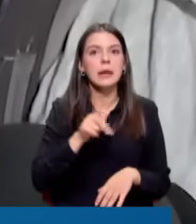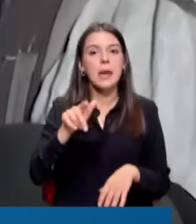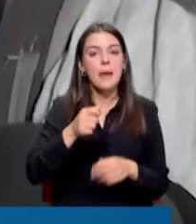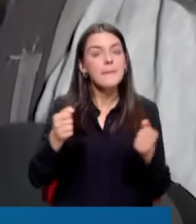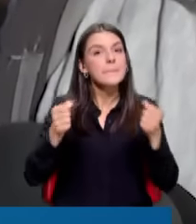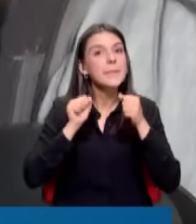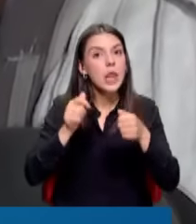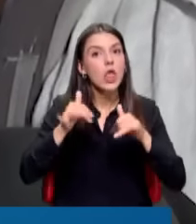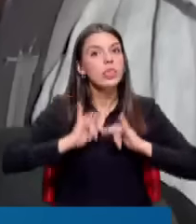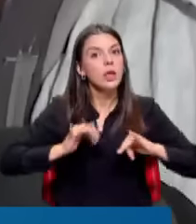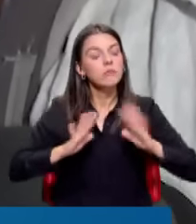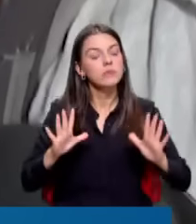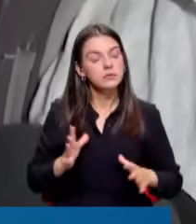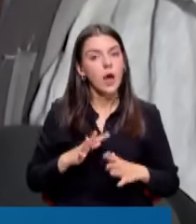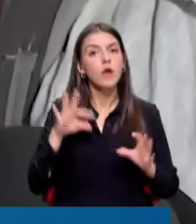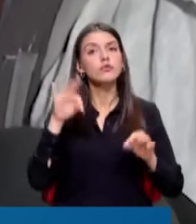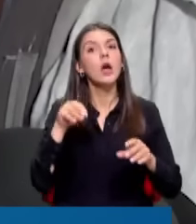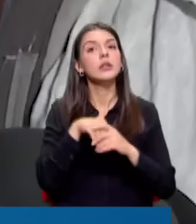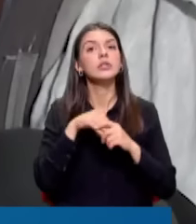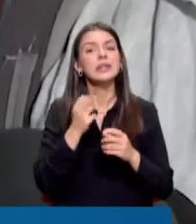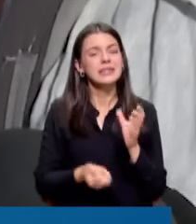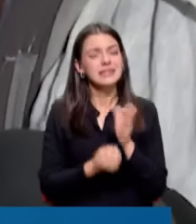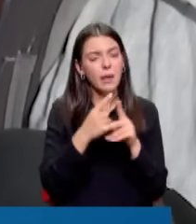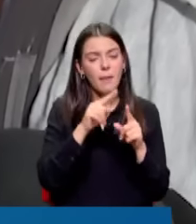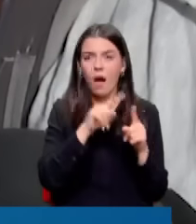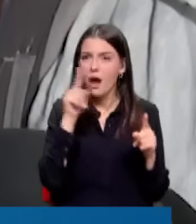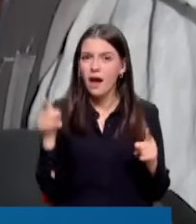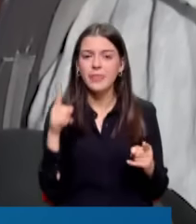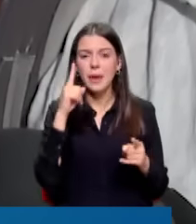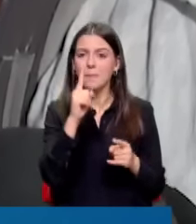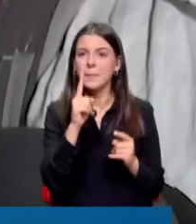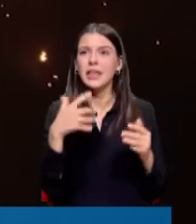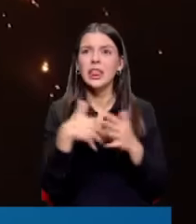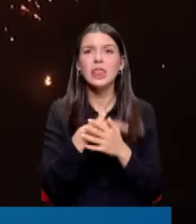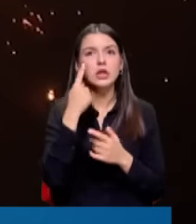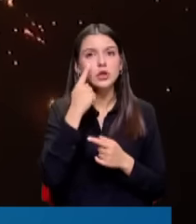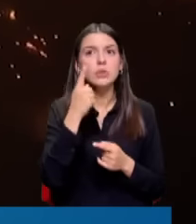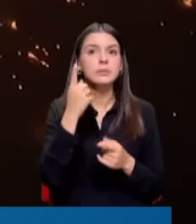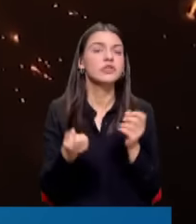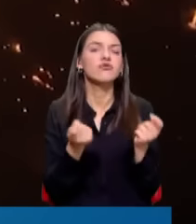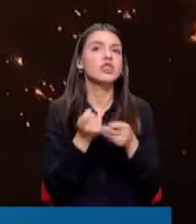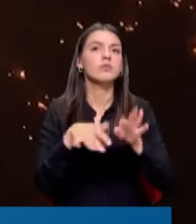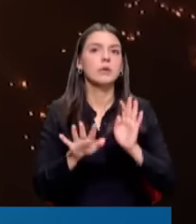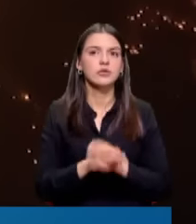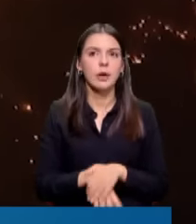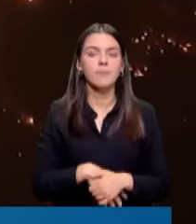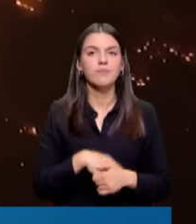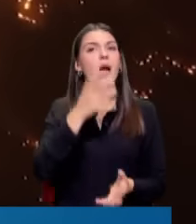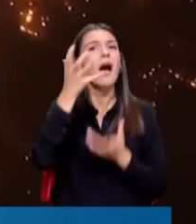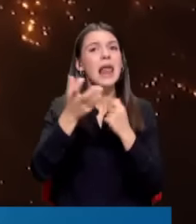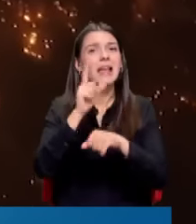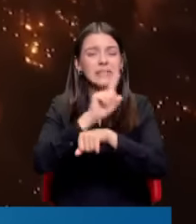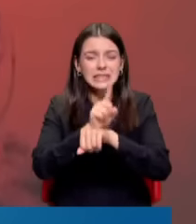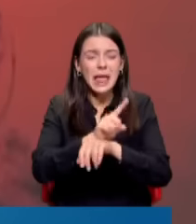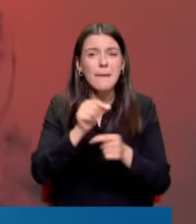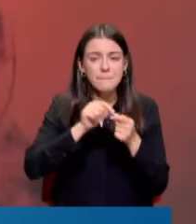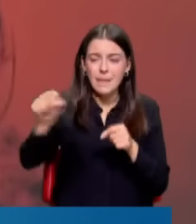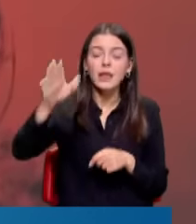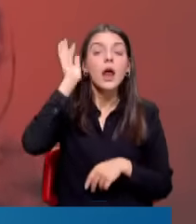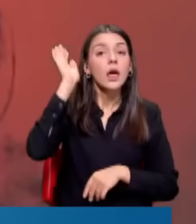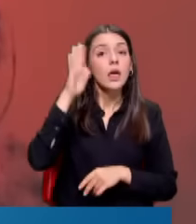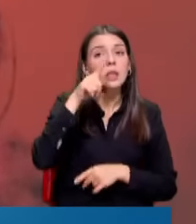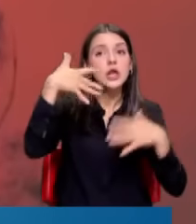dinlenmesi var. Şu an için sabaha kadar gece görüşlü herhangi bir şey çalışmayacak. Alevlerin saniyede metrelerce ilerlediği dakikalarda